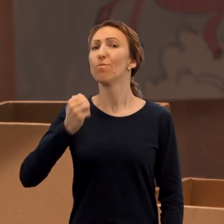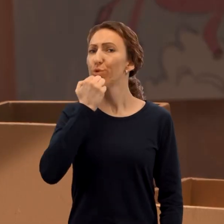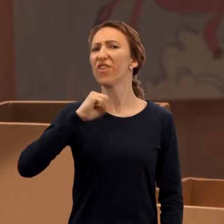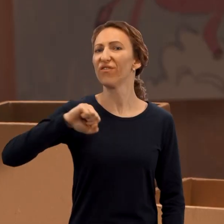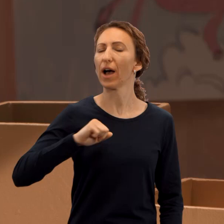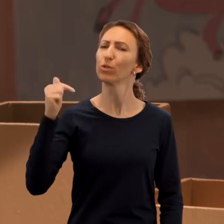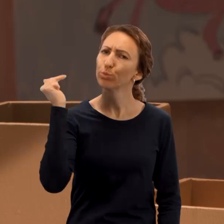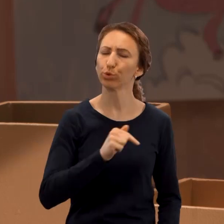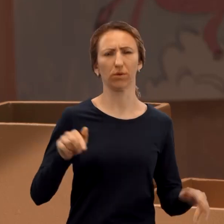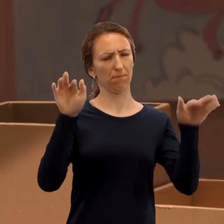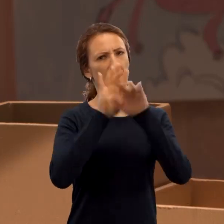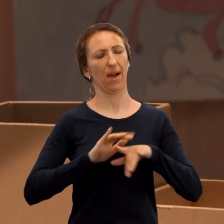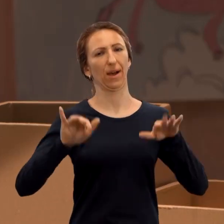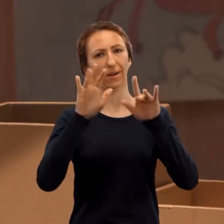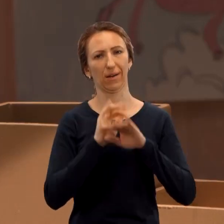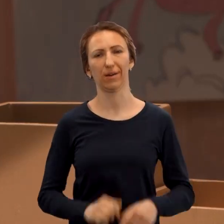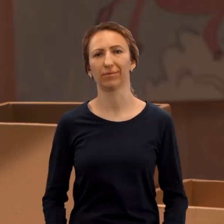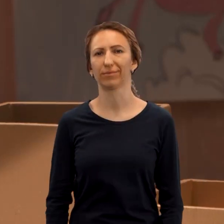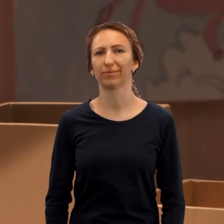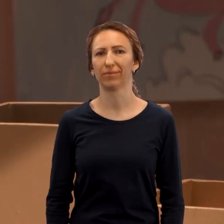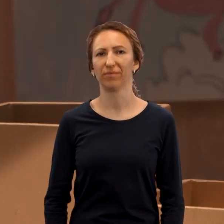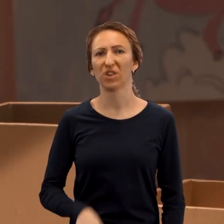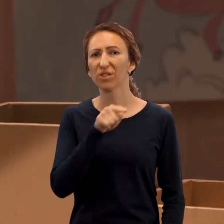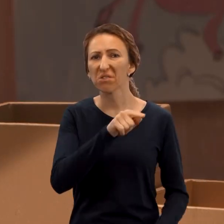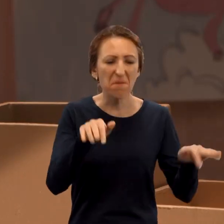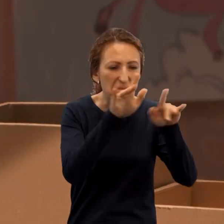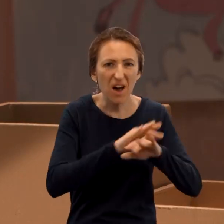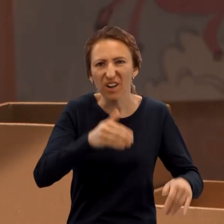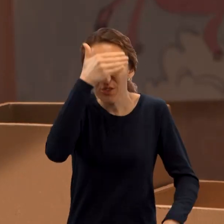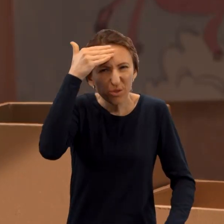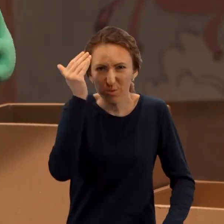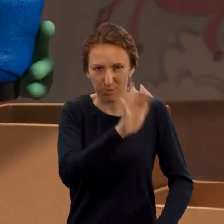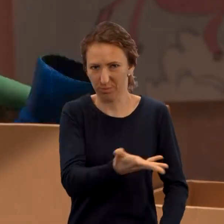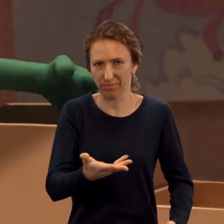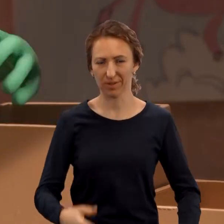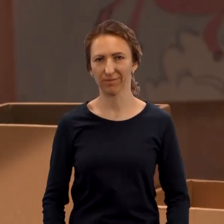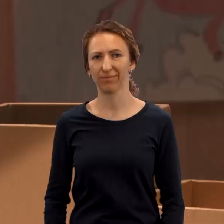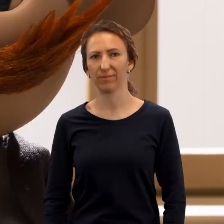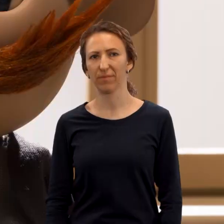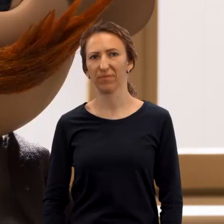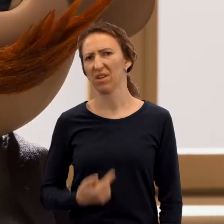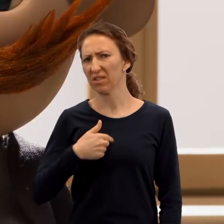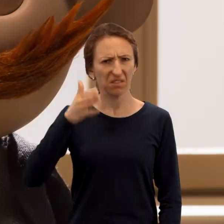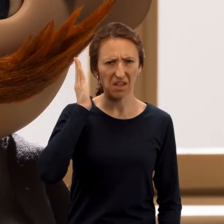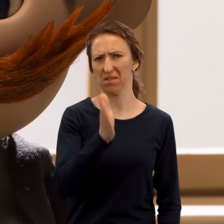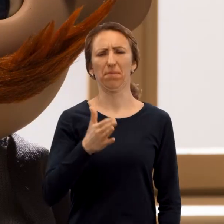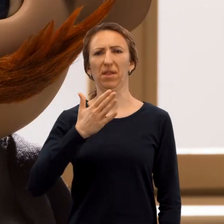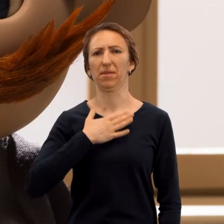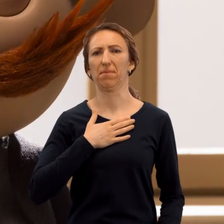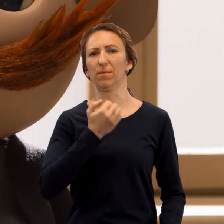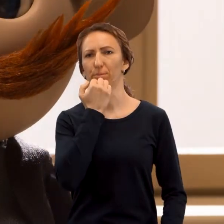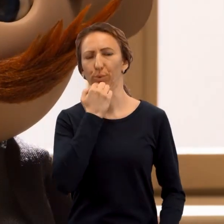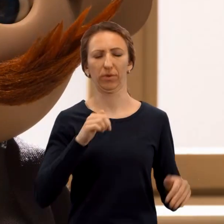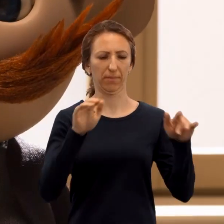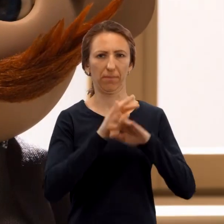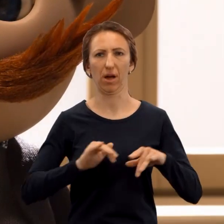buty muszą być czarodziejskie. Te nic nie potrafią. A ja nigdy nie będę